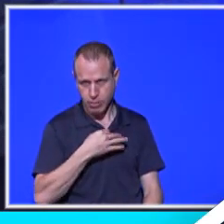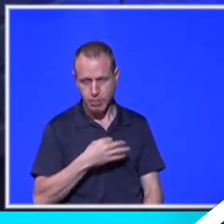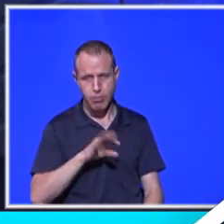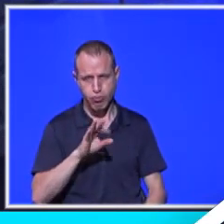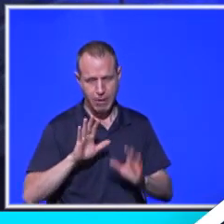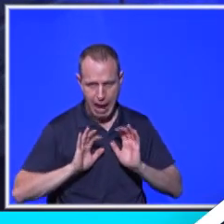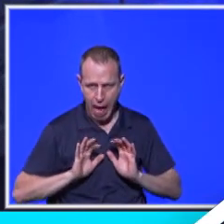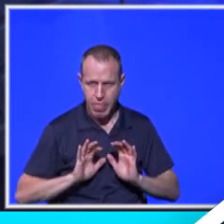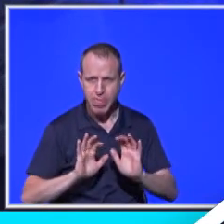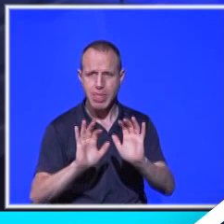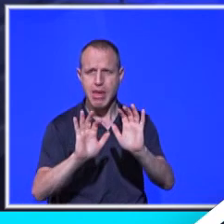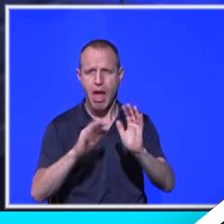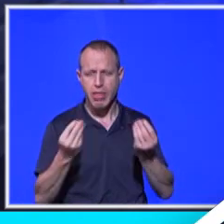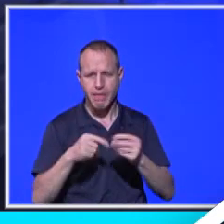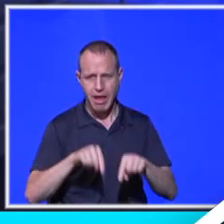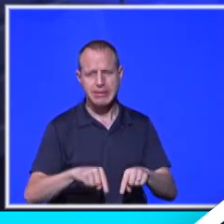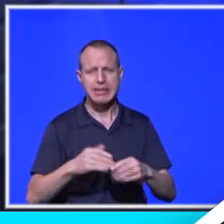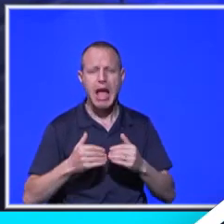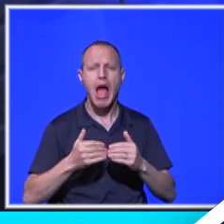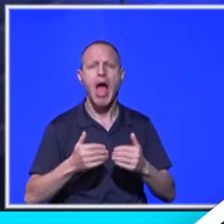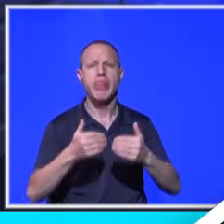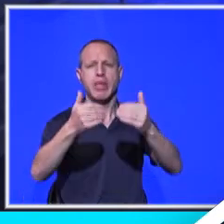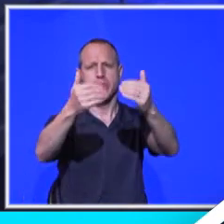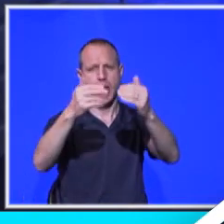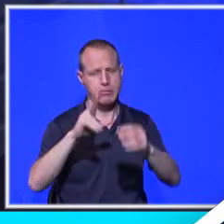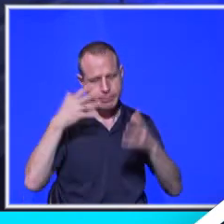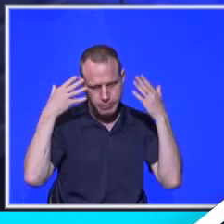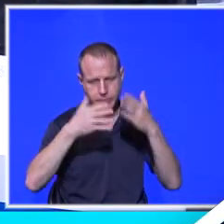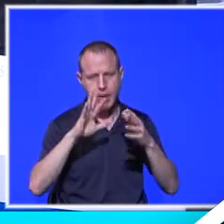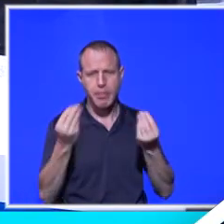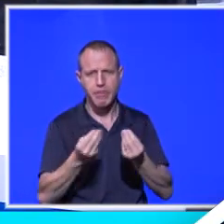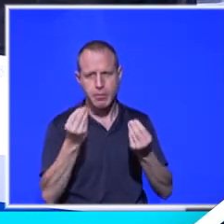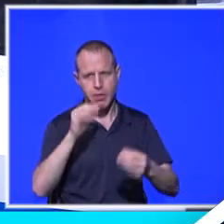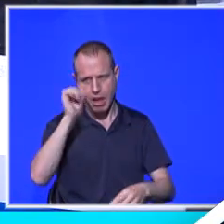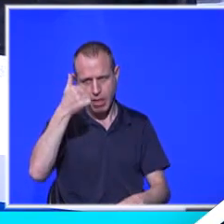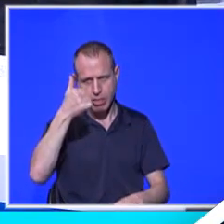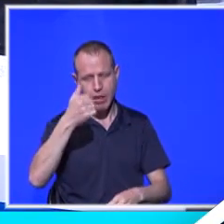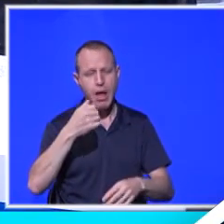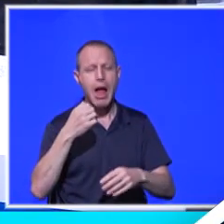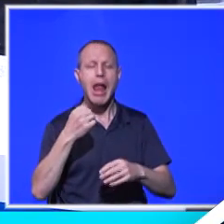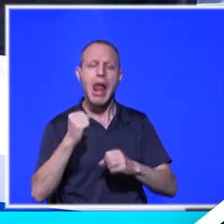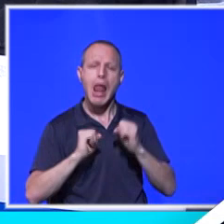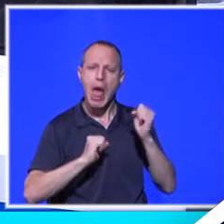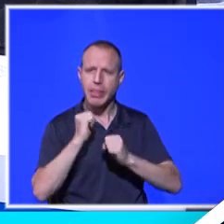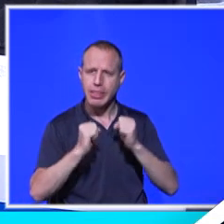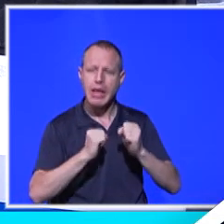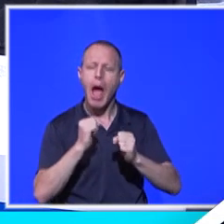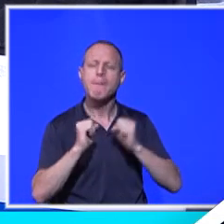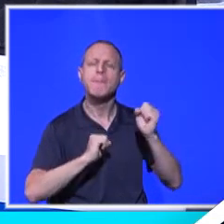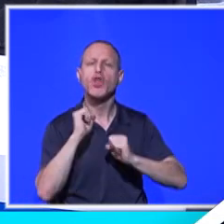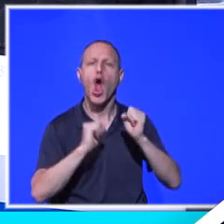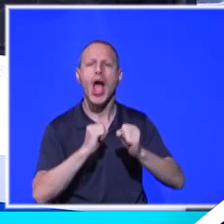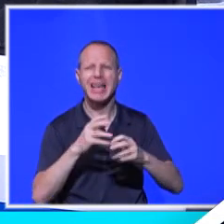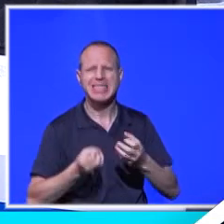כדי להניע את הדבר הזה קדימה, אז צריך להתרכז בכמה דברים. אחד, להניע מנועי צמיחה, קטרי צמיחה